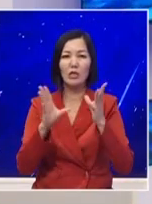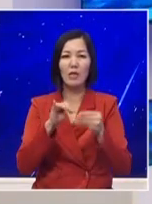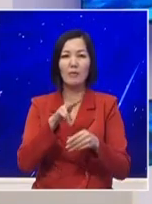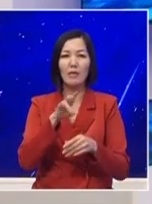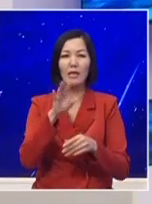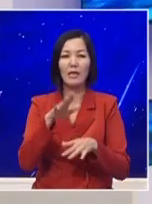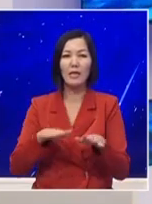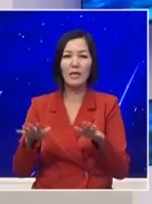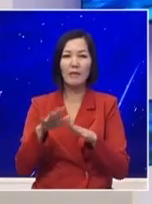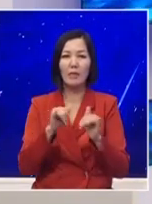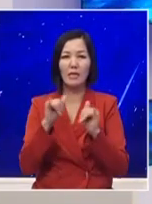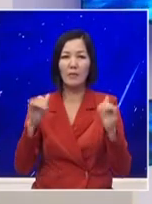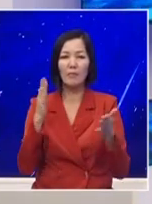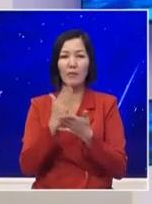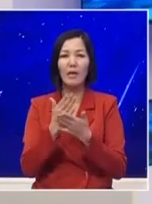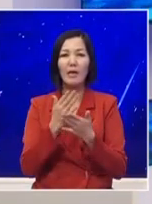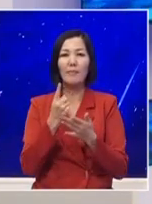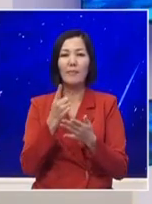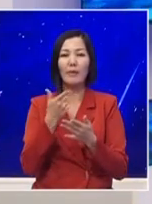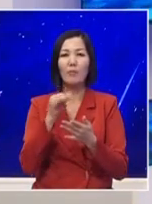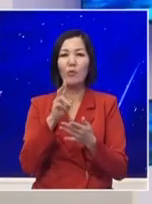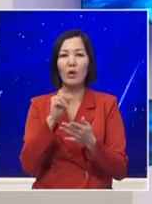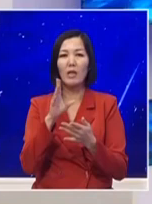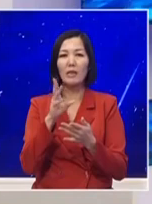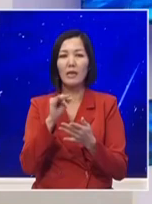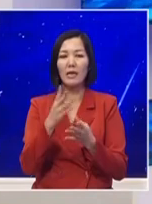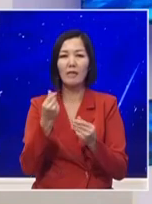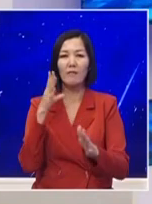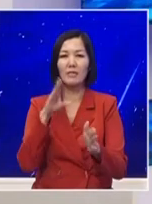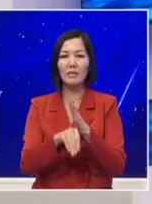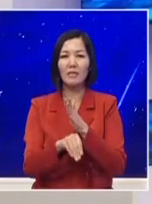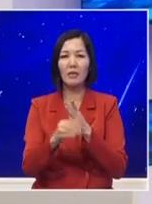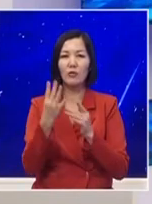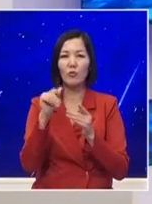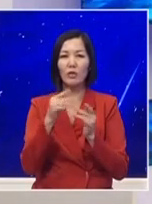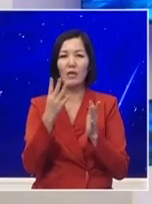мекендер экономикасы ілгері. Мәселен, бір ғана Боралдай кентінің инвестиция көлемі